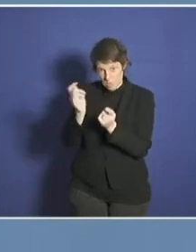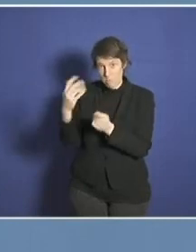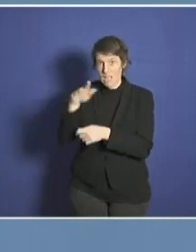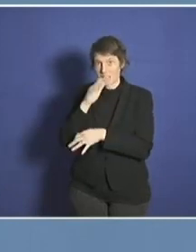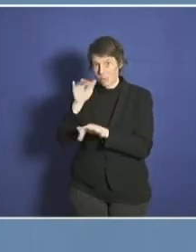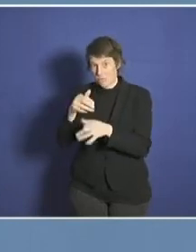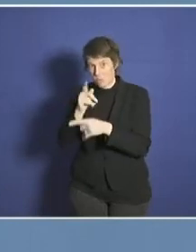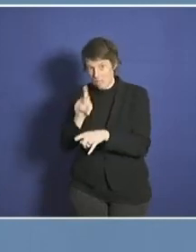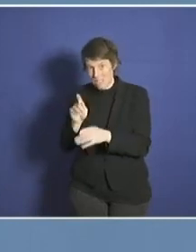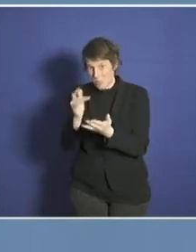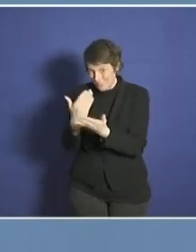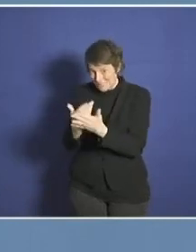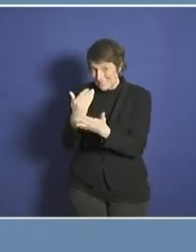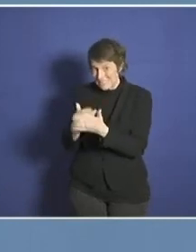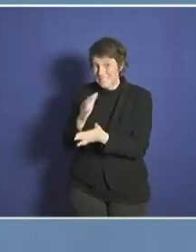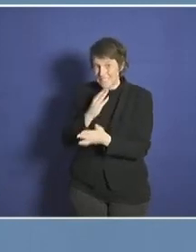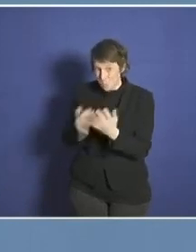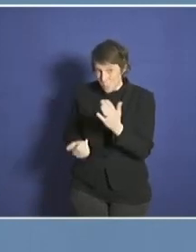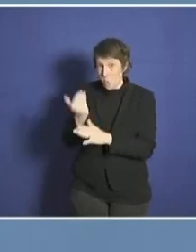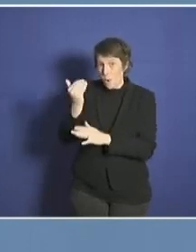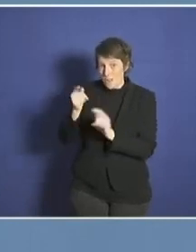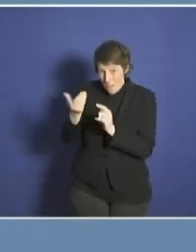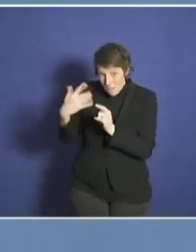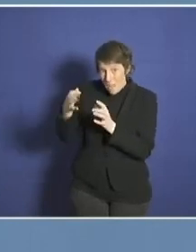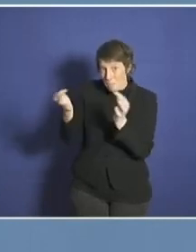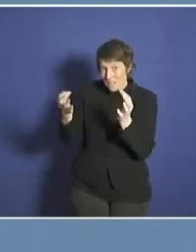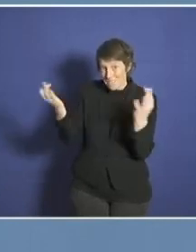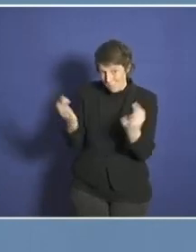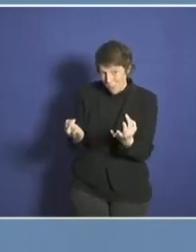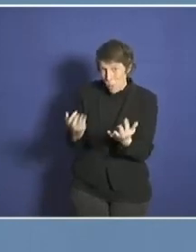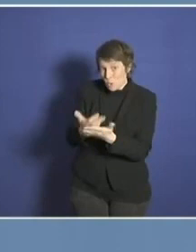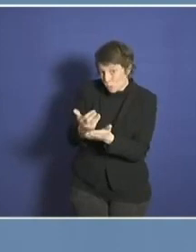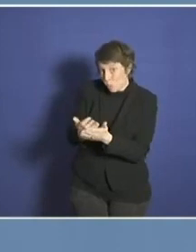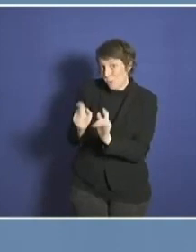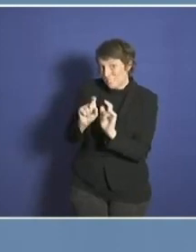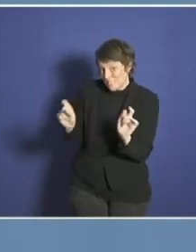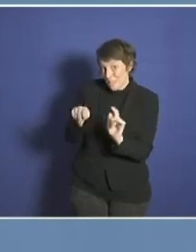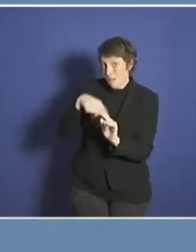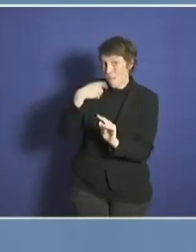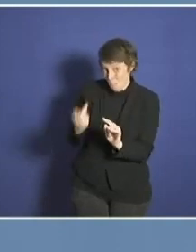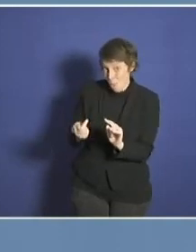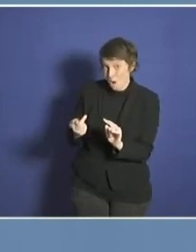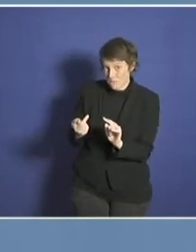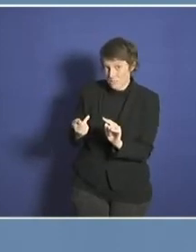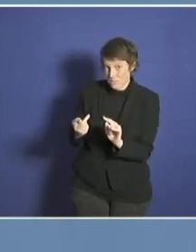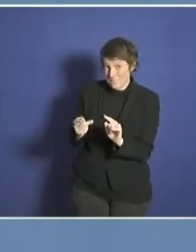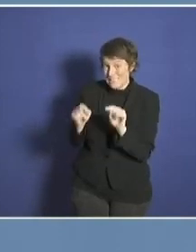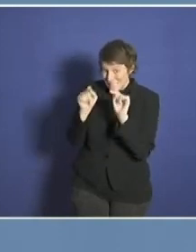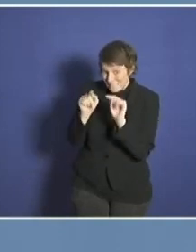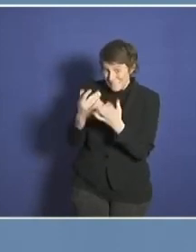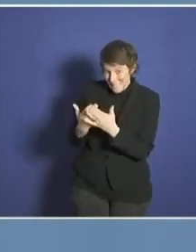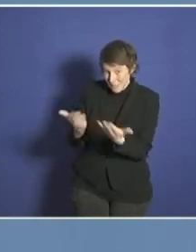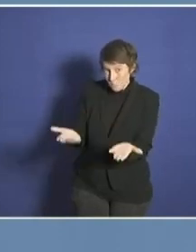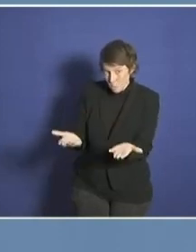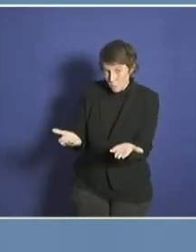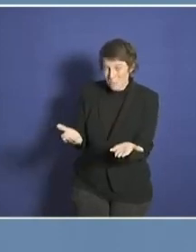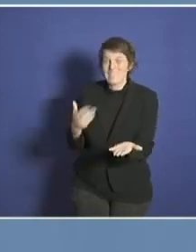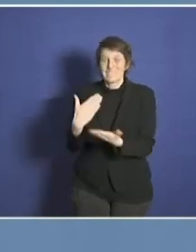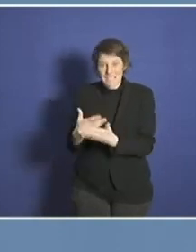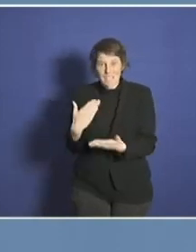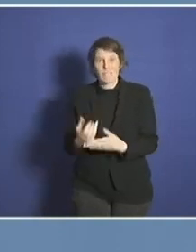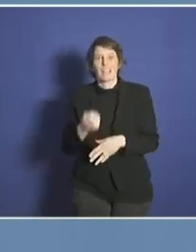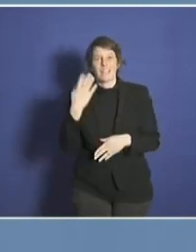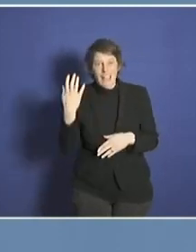diesem neuen Risiko weitere Maßnahmen zur Infektionseindämmung ergreifen müssen, sind natürlich